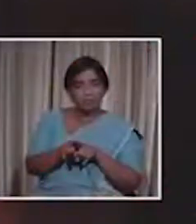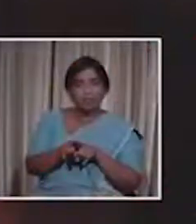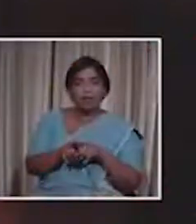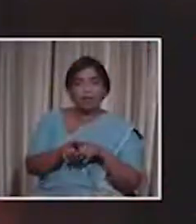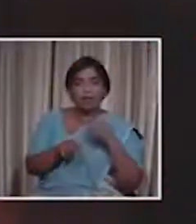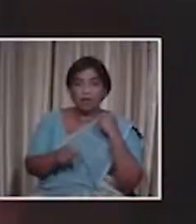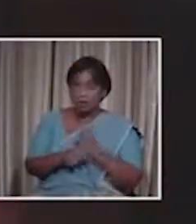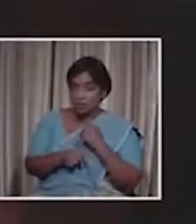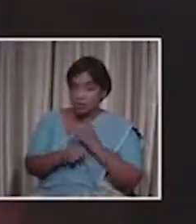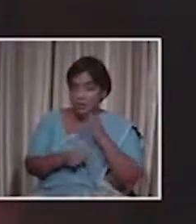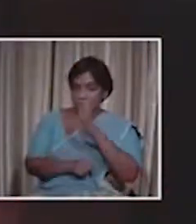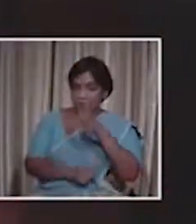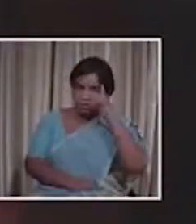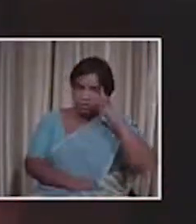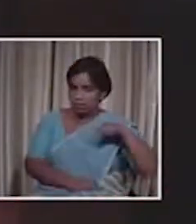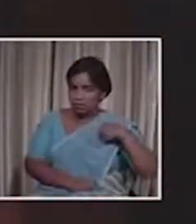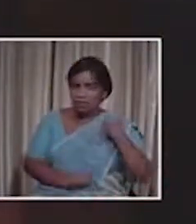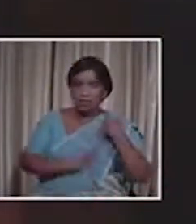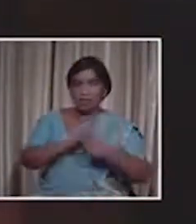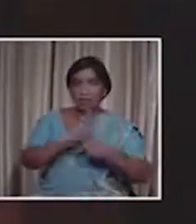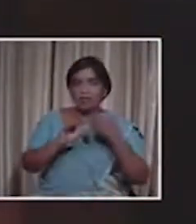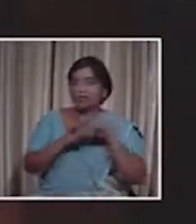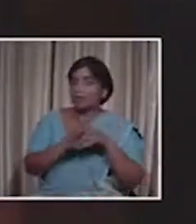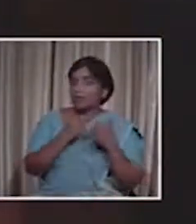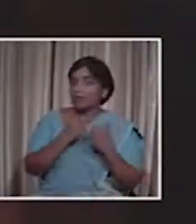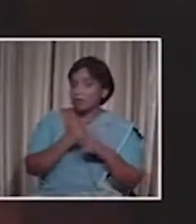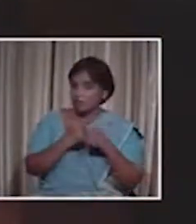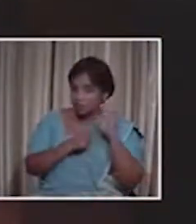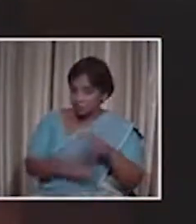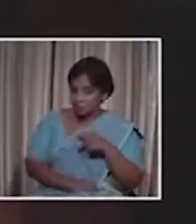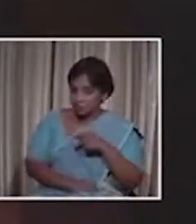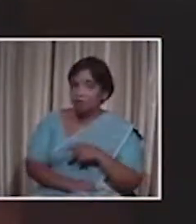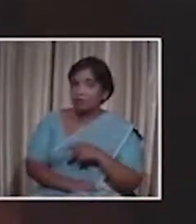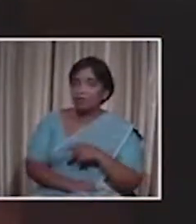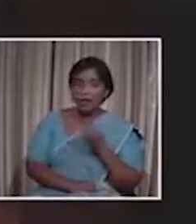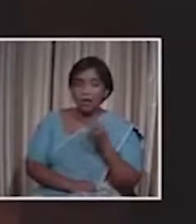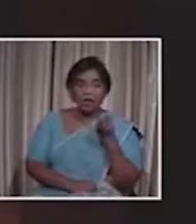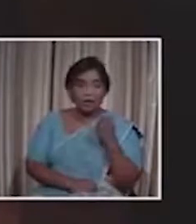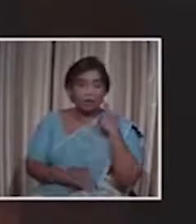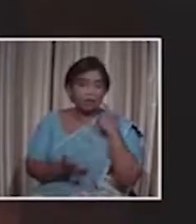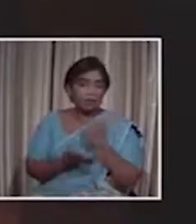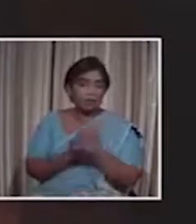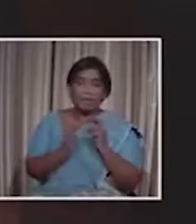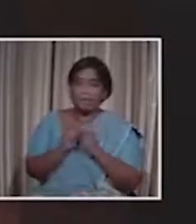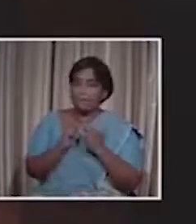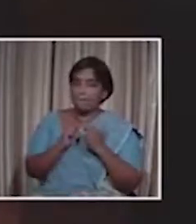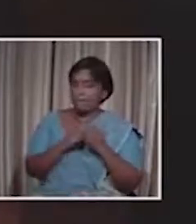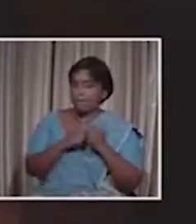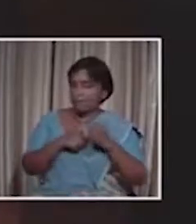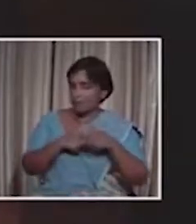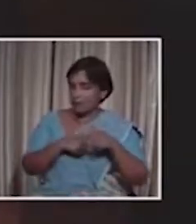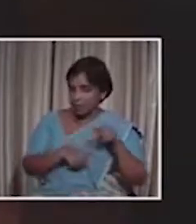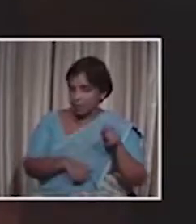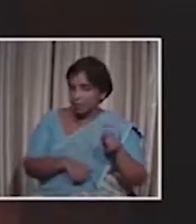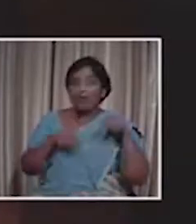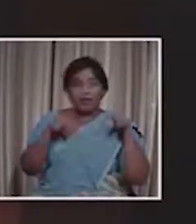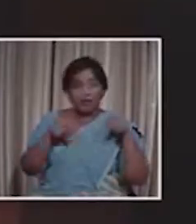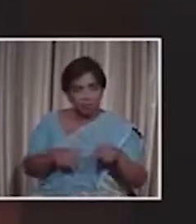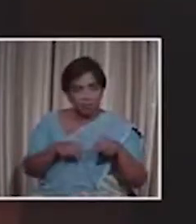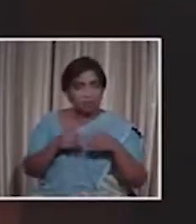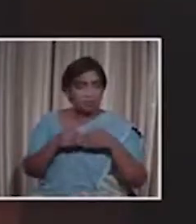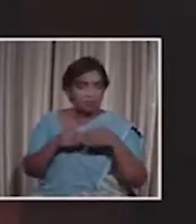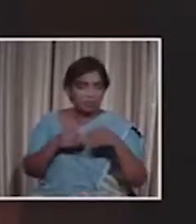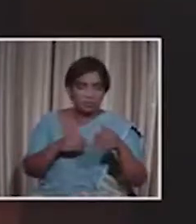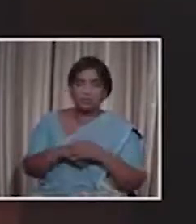மொட்டுக்கட்சியினர் அனைத்து சந்தர்ப்பங்களிலும் மக்களின் நெருக்கடிகளை கருத்தில் கொள்ளாது கரங்களை உயர்த்துவதன் காரணமாக உண்மைகள் குப்பை கூடையினுள் செல்லும்